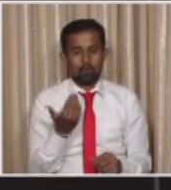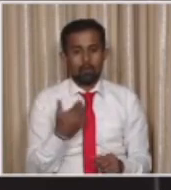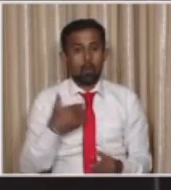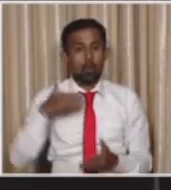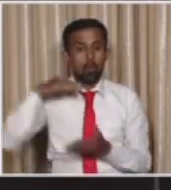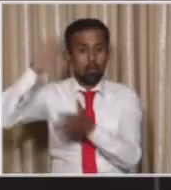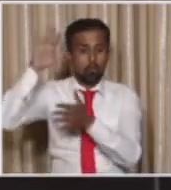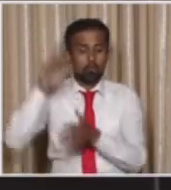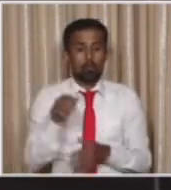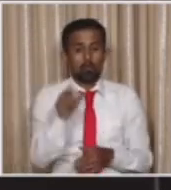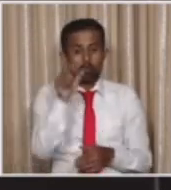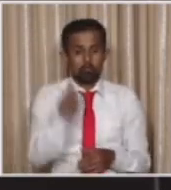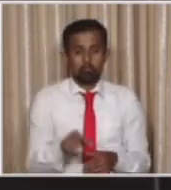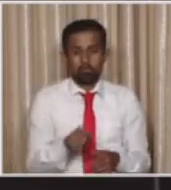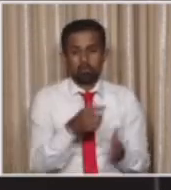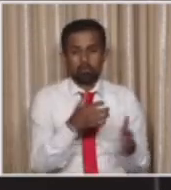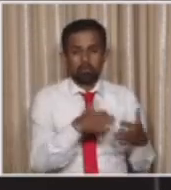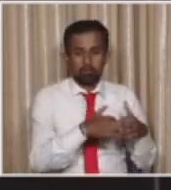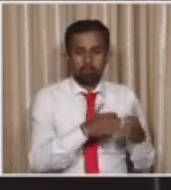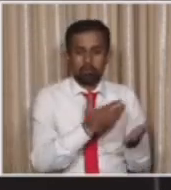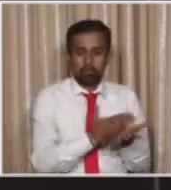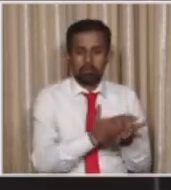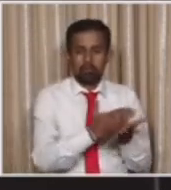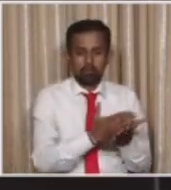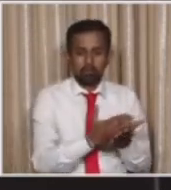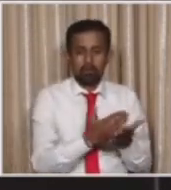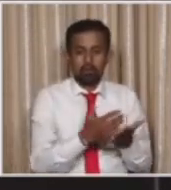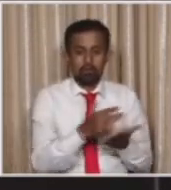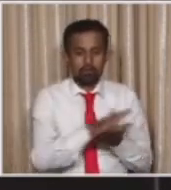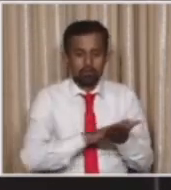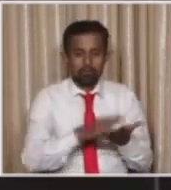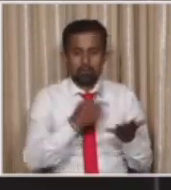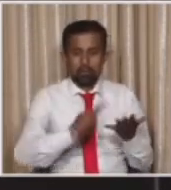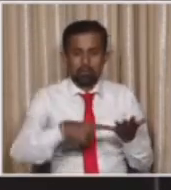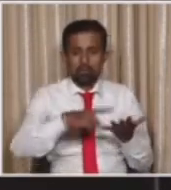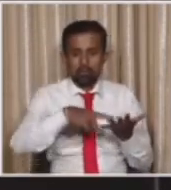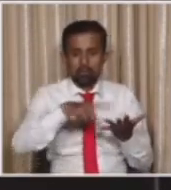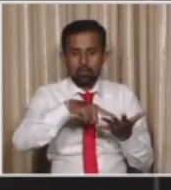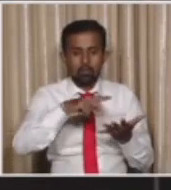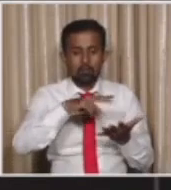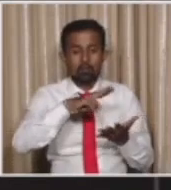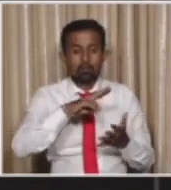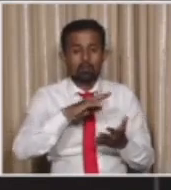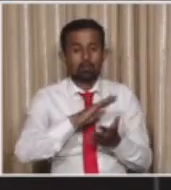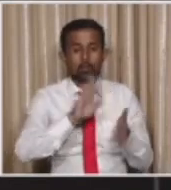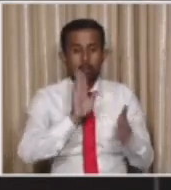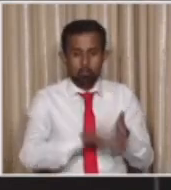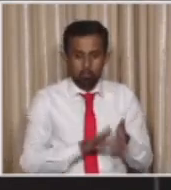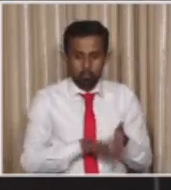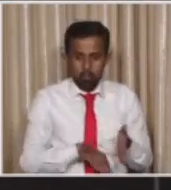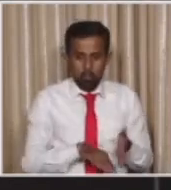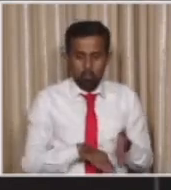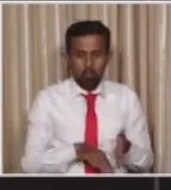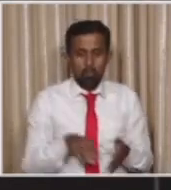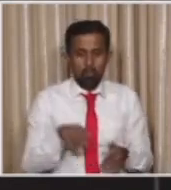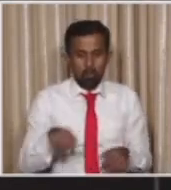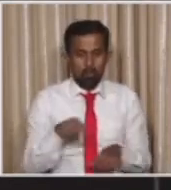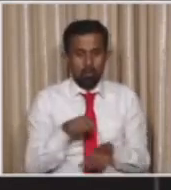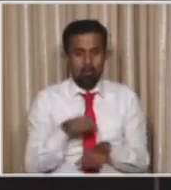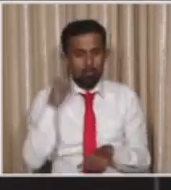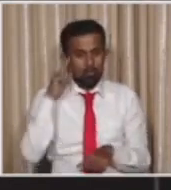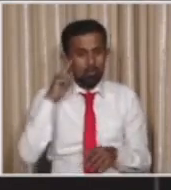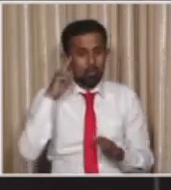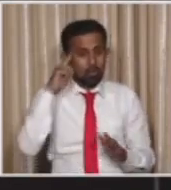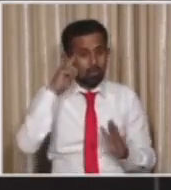අපනයන කරුවන්ට මුහුණ දෙන බාධක එකින් එක තියෙනවා නම් ඒව හොඳට බලලා විශ්ලේෂණය කළා ඒව ඉවත් කළ යුතුයි අද දන්නවා අපි දැන්